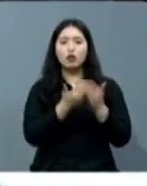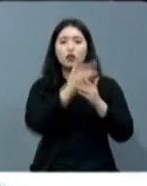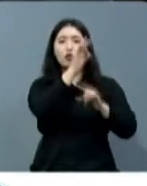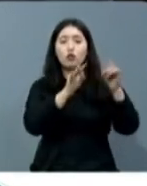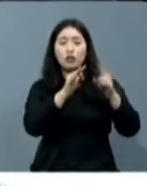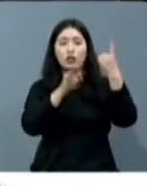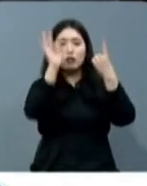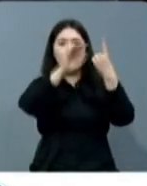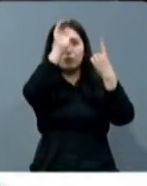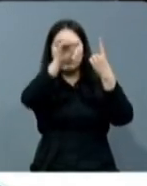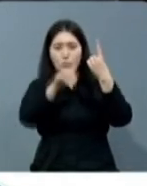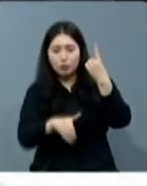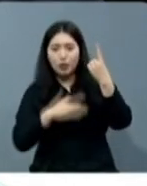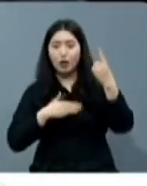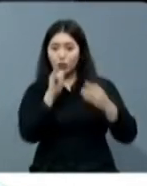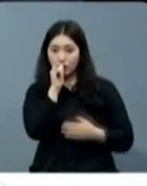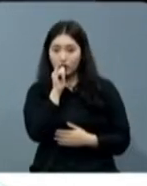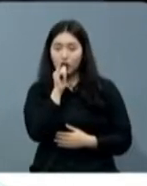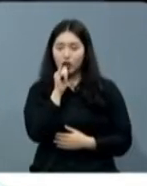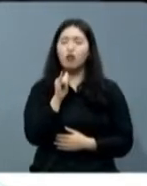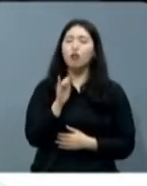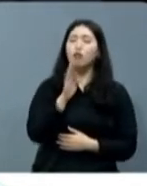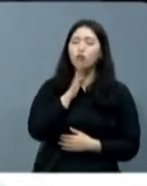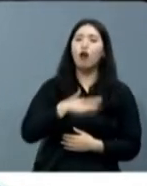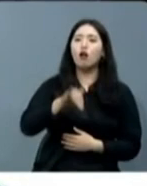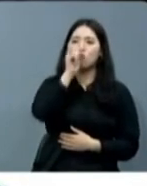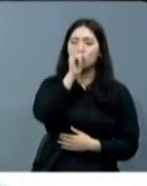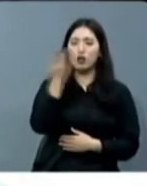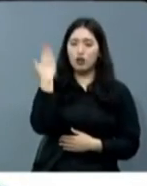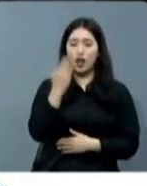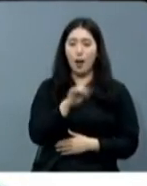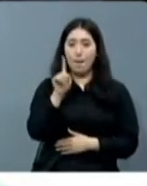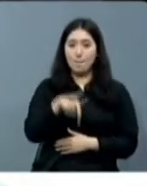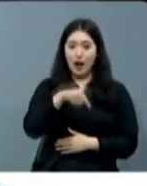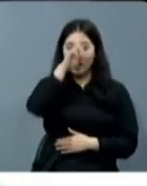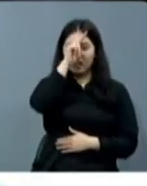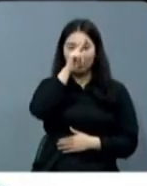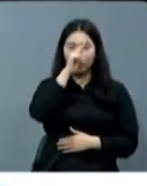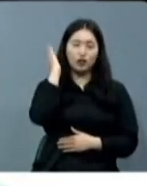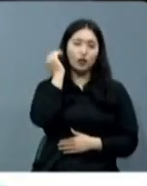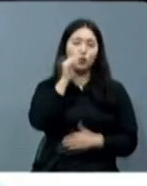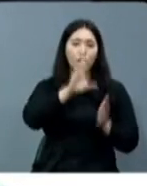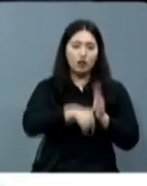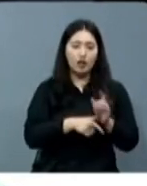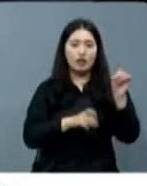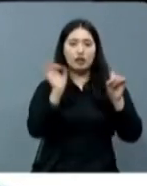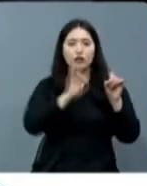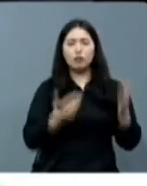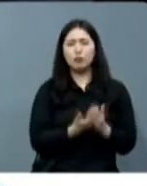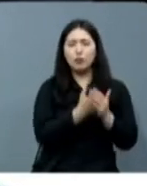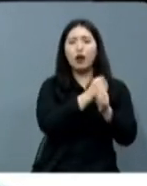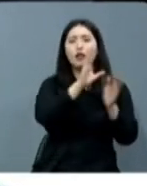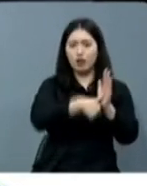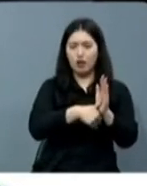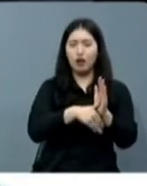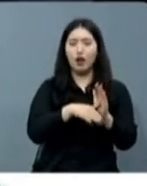것을 아십니까? 그건 알죠. 알죠. 그게 지금 옛날에 박정희 대통령 시절에는 연평균 10% 성장할 때는 예, 예. 그래서 제